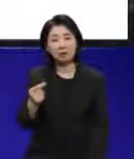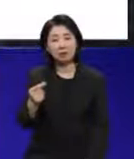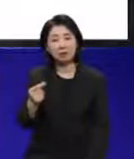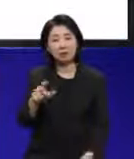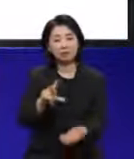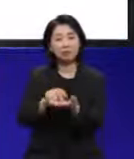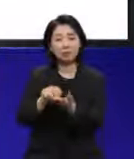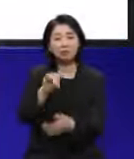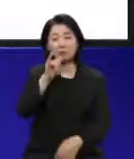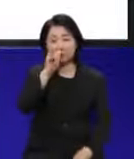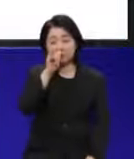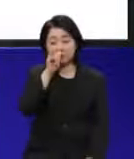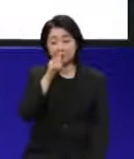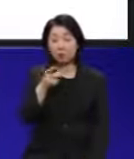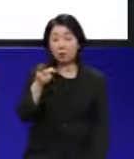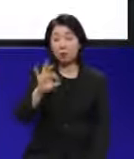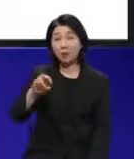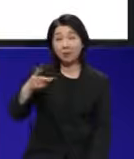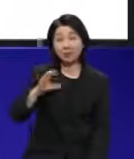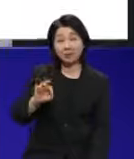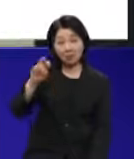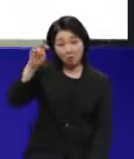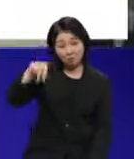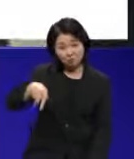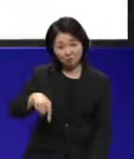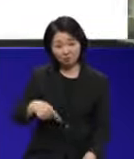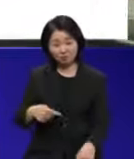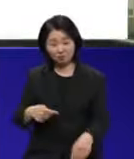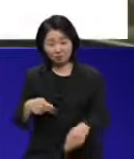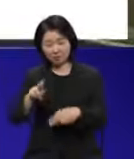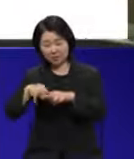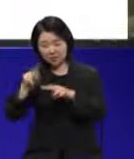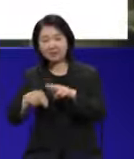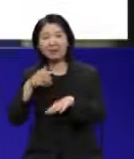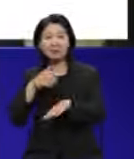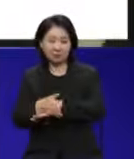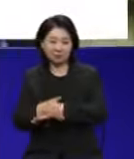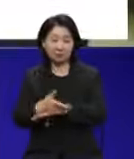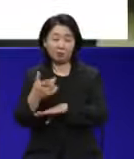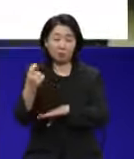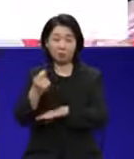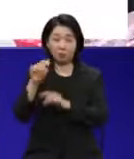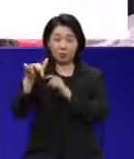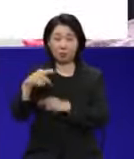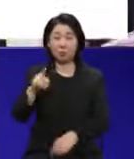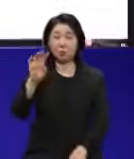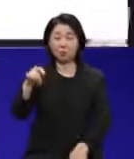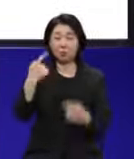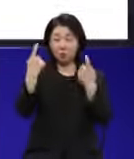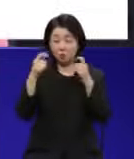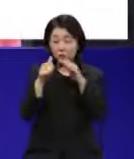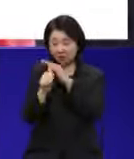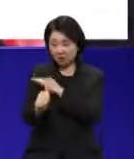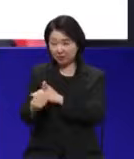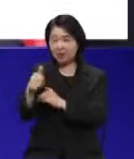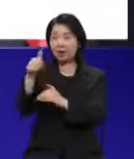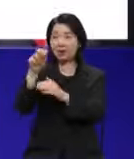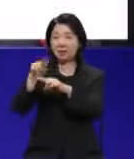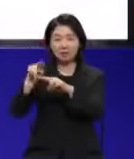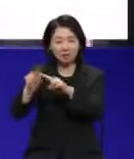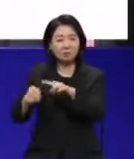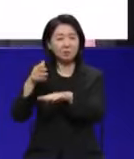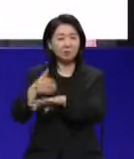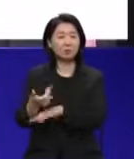장면들이 황상무 전수의 사퇴도 좀 때가 늦었고 이정섭 전 호주 대사의 임도 말이죠